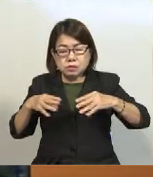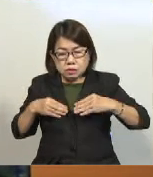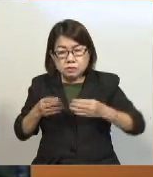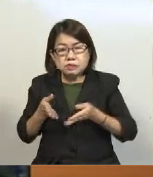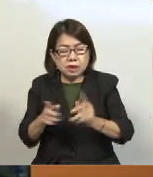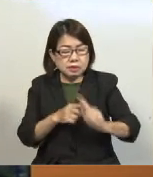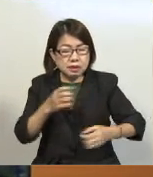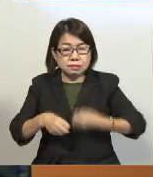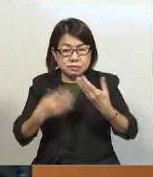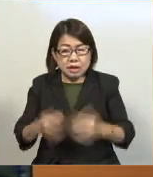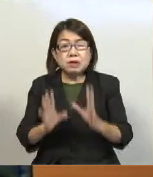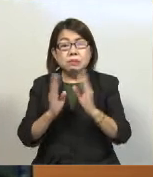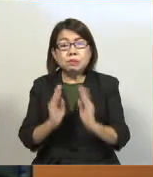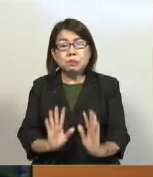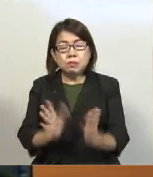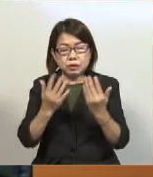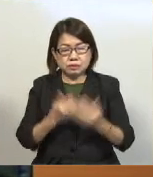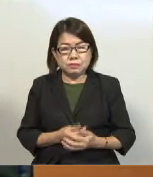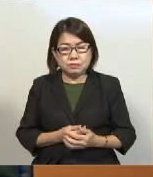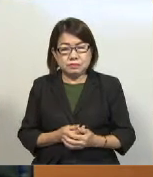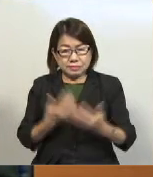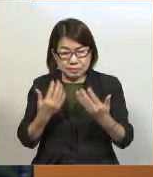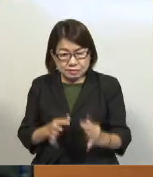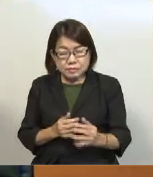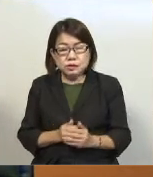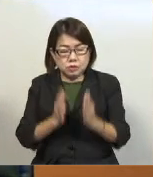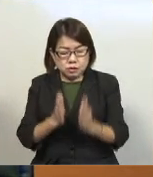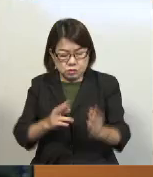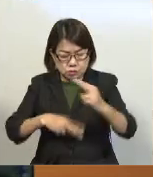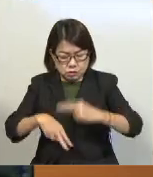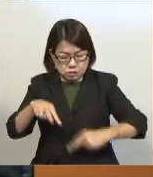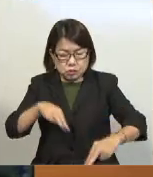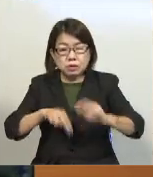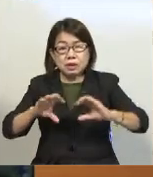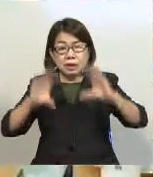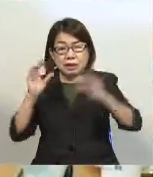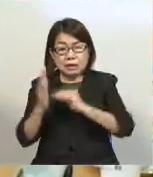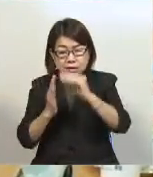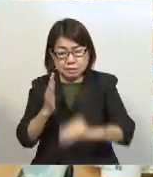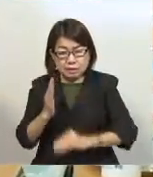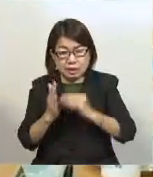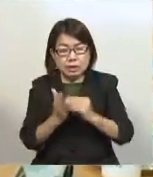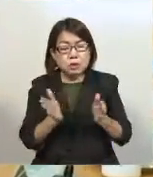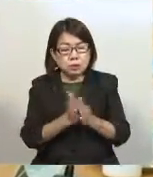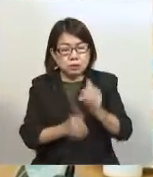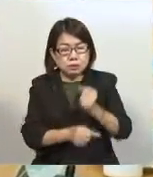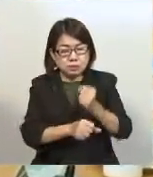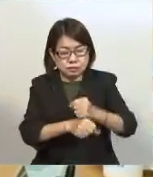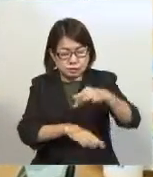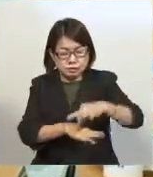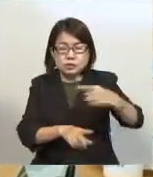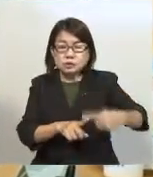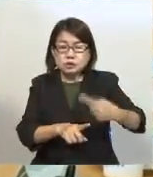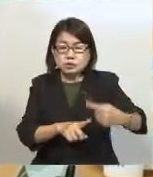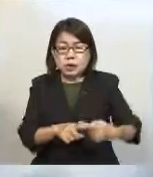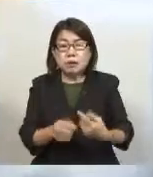ชุมเสร็จสิ้นนะคะนายพานุวัฒน์ตรียางกูลศรีผู้ตรวจราชการและรักษาราชการแทนรองปลัดกระ